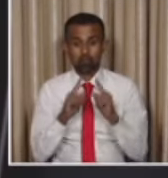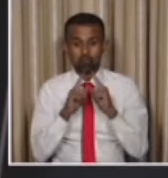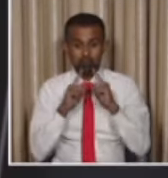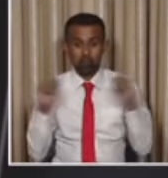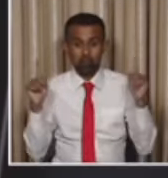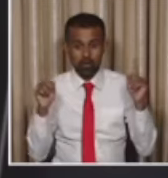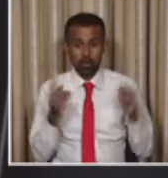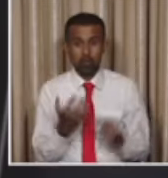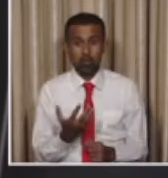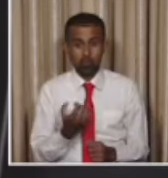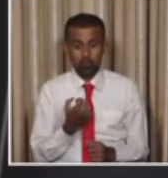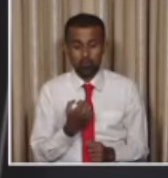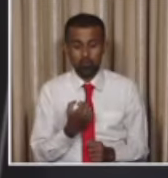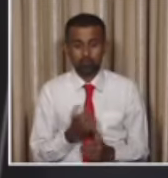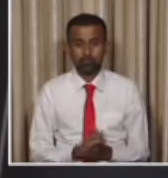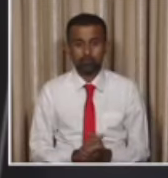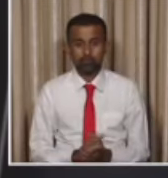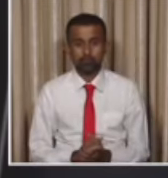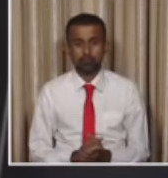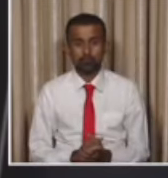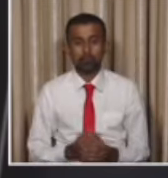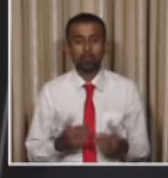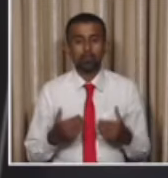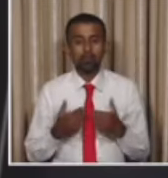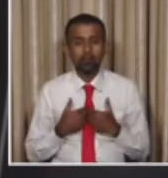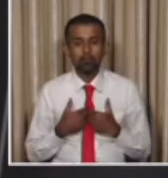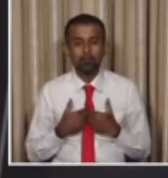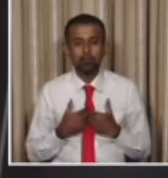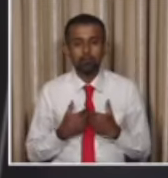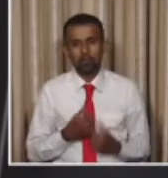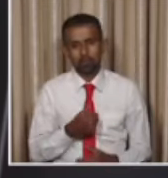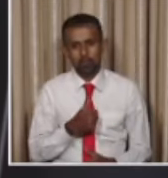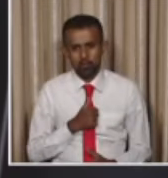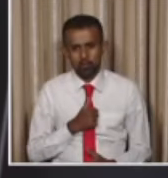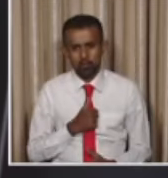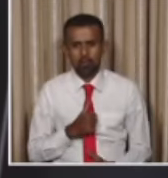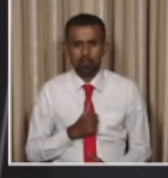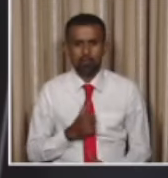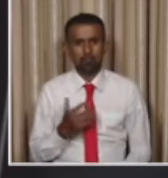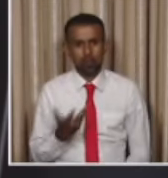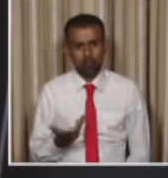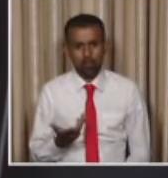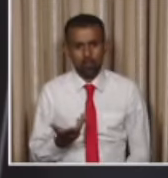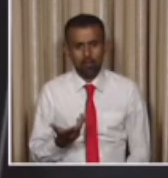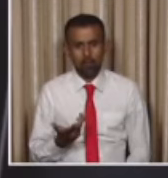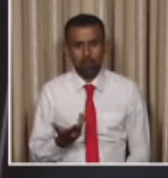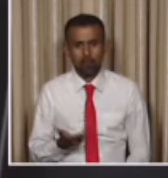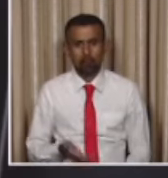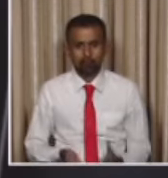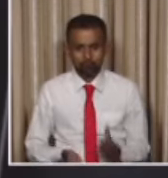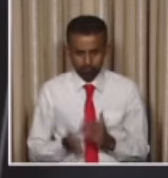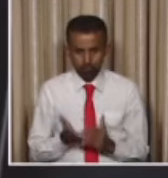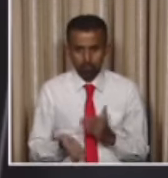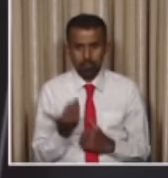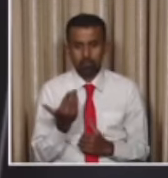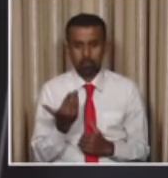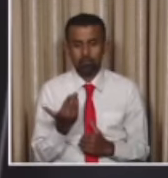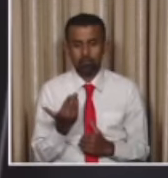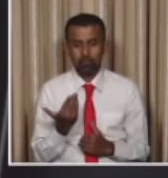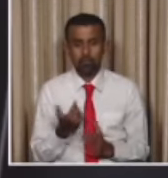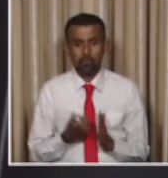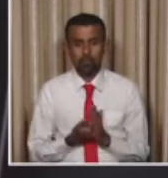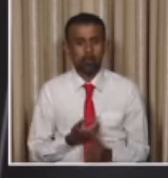මේ සඳහා අපි කැමති වුණත් අකමැති වුණත් මේ ටික කරනවා කියලා මේ